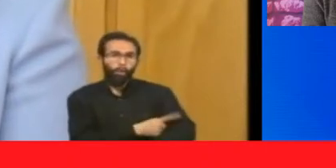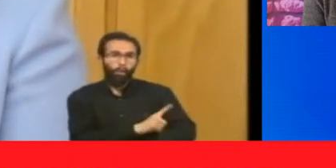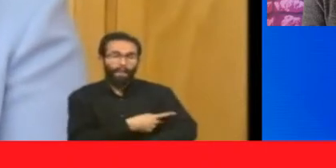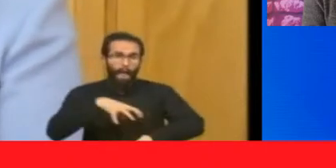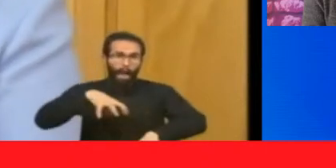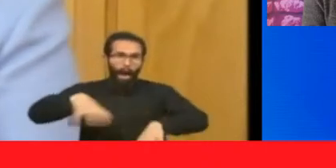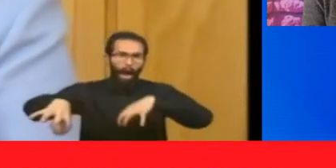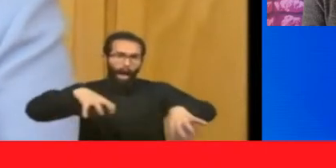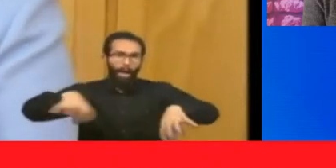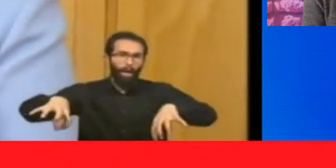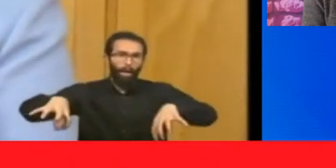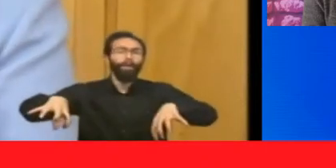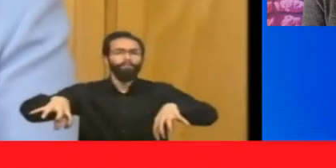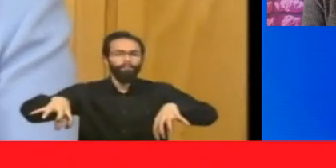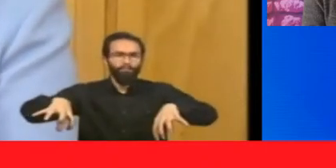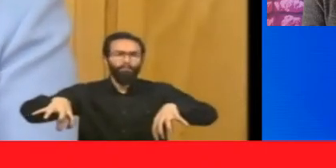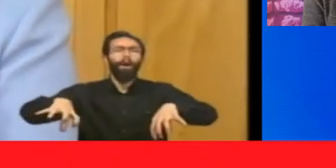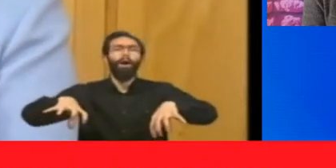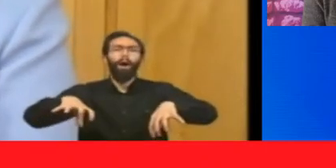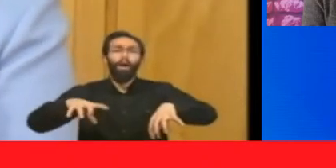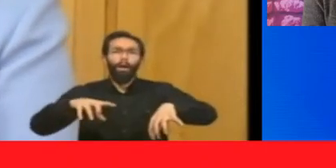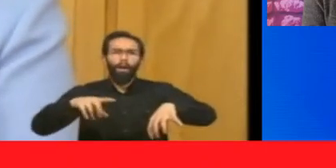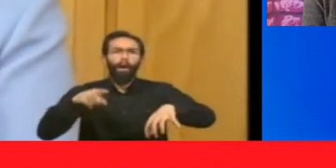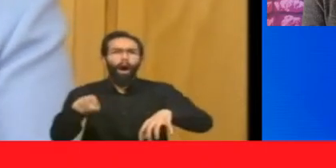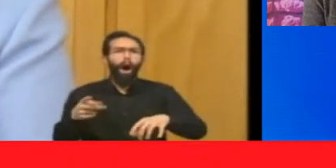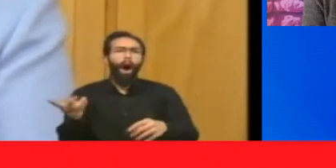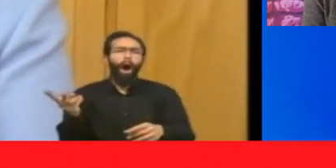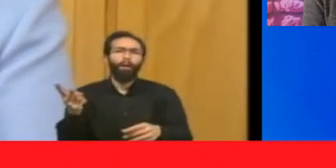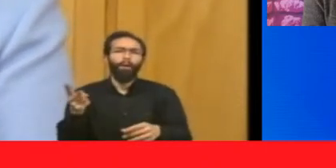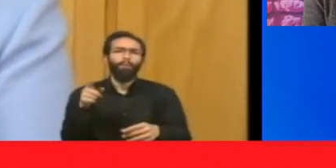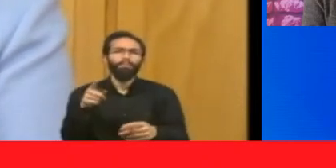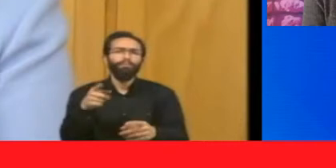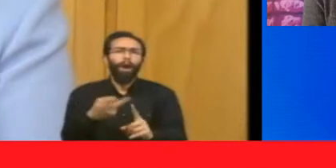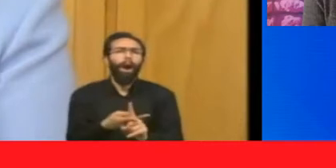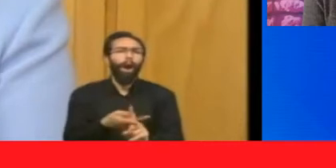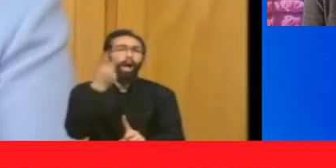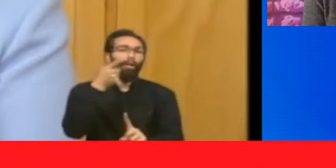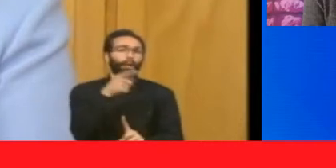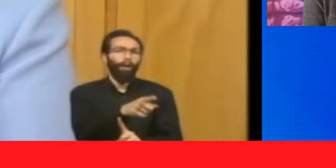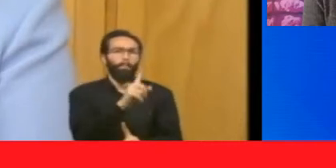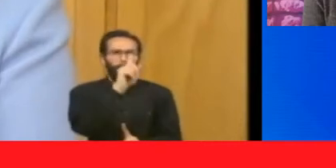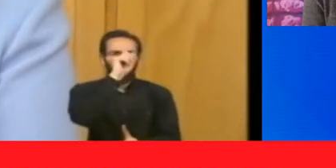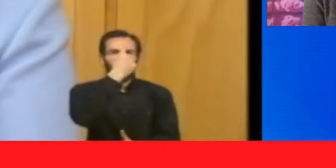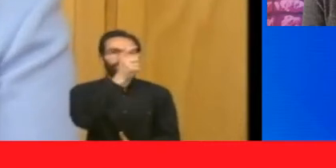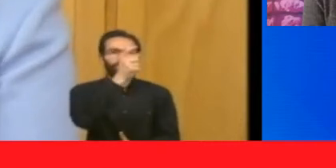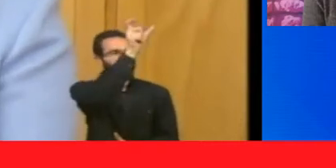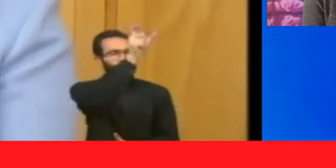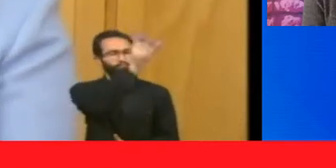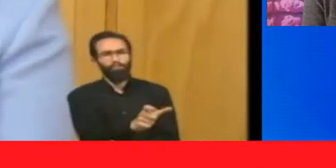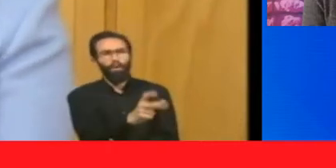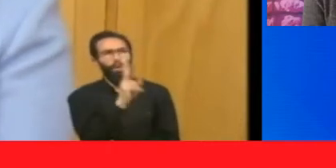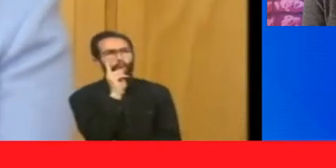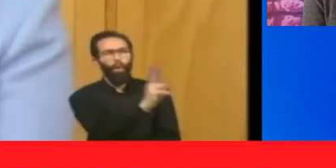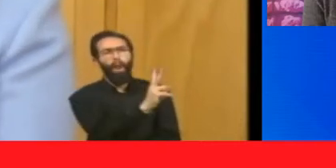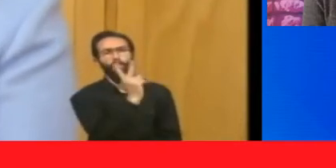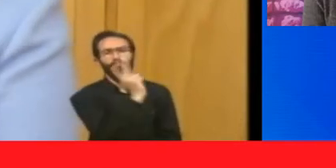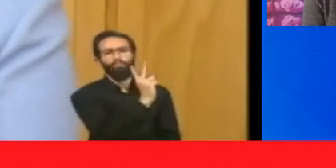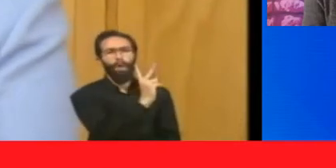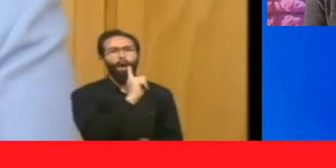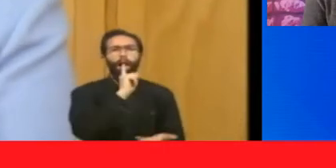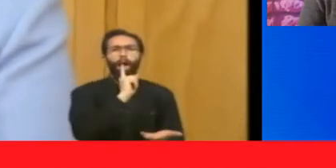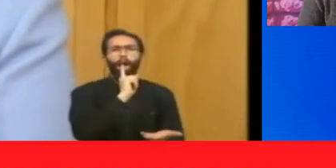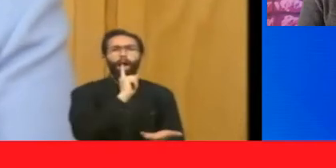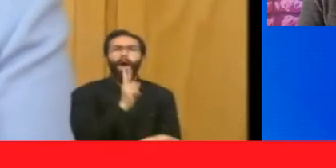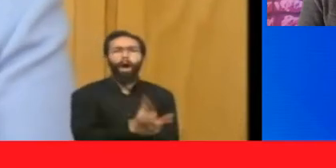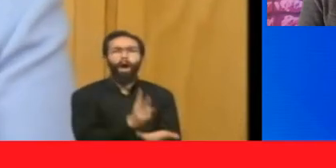sonlandırıp tek adamın kuvvetler birliğine dönüştürdüler bu parlamentoyu. Yargıyı sarayın